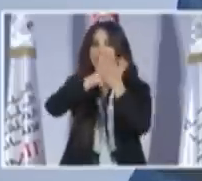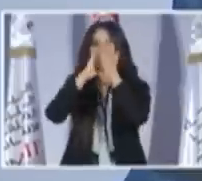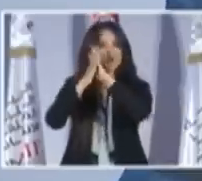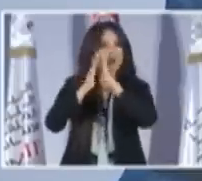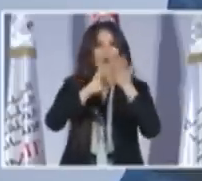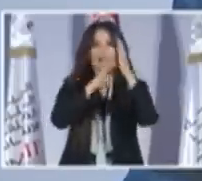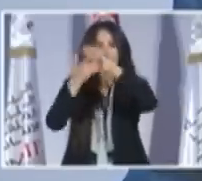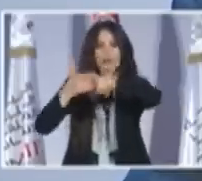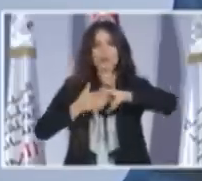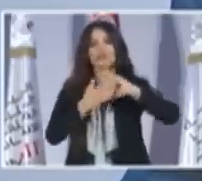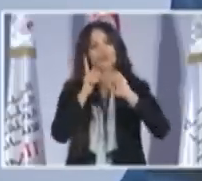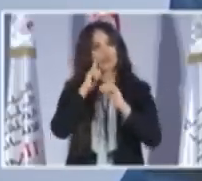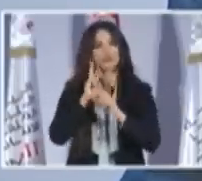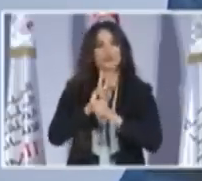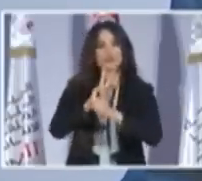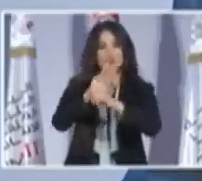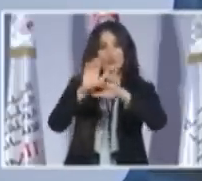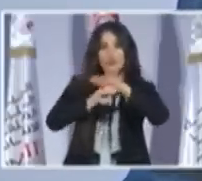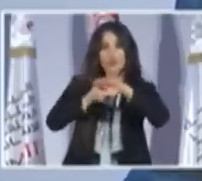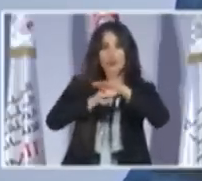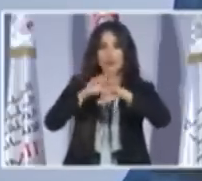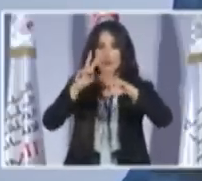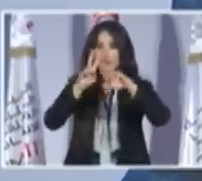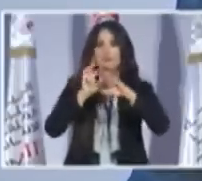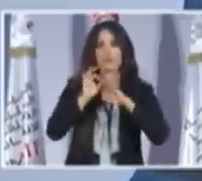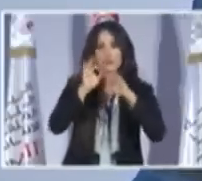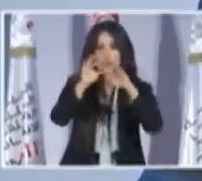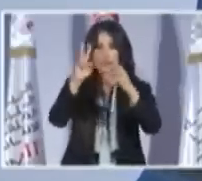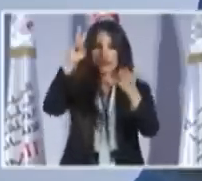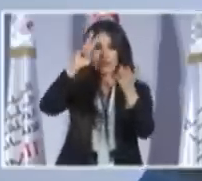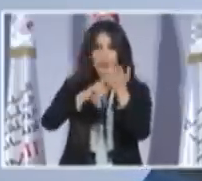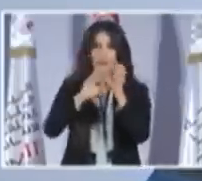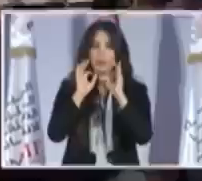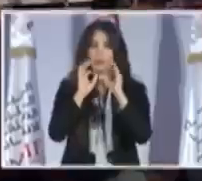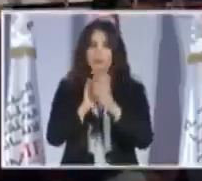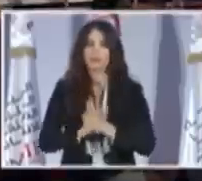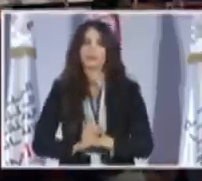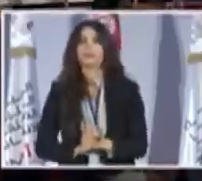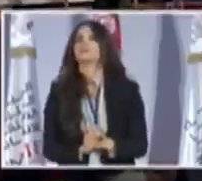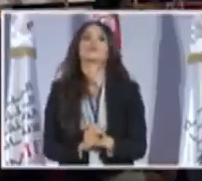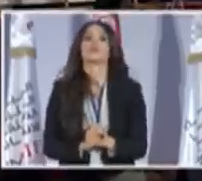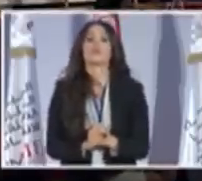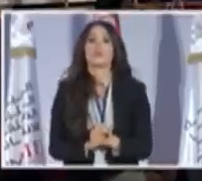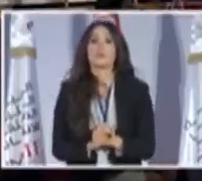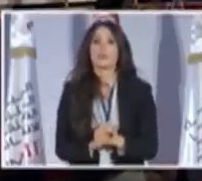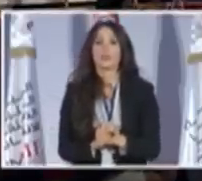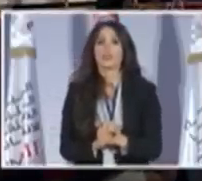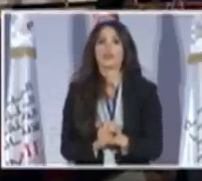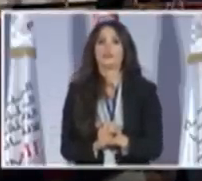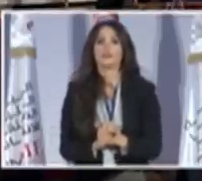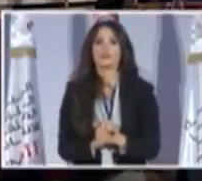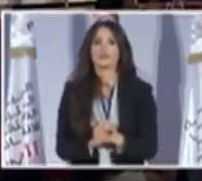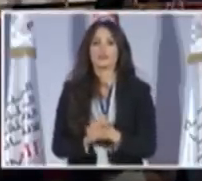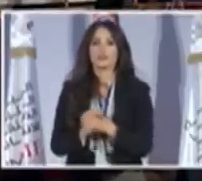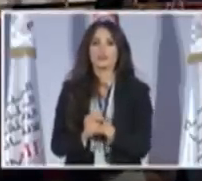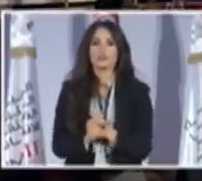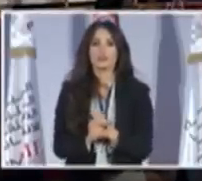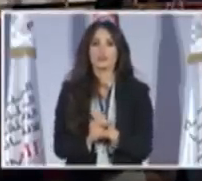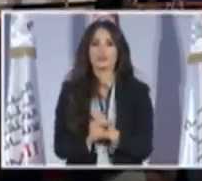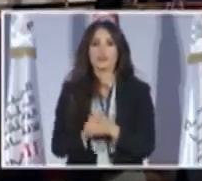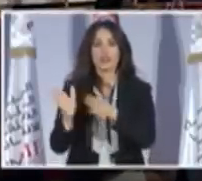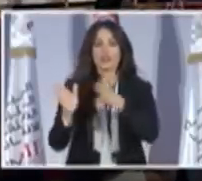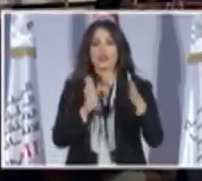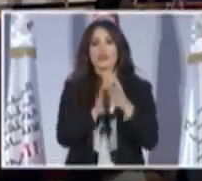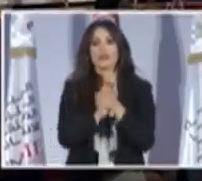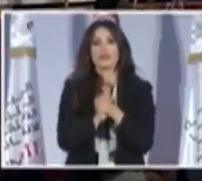هذا الموضوع وندرس لماذا هذا الرقم الساحه الدوليه بالنسبه للصحافه دوليه ومرحبا بك